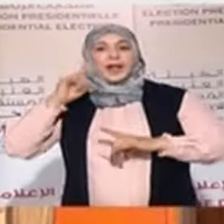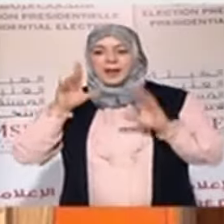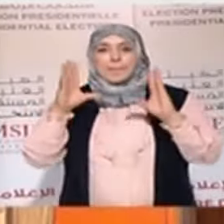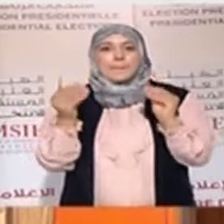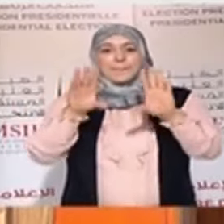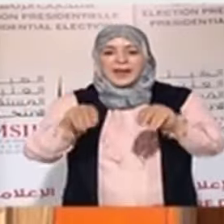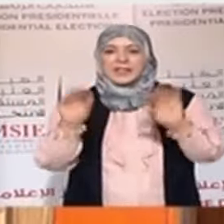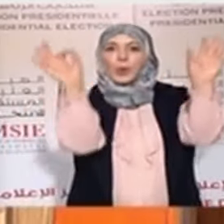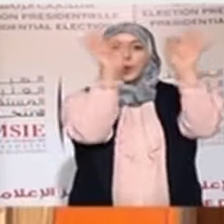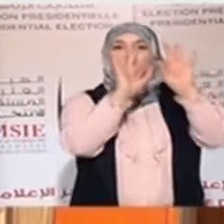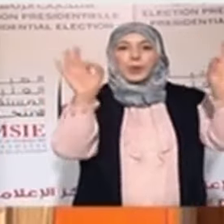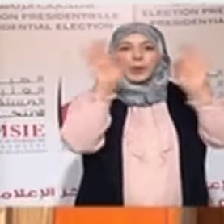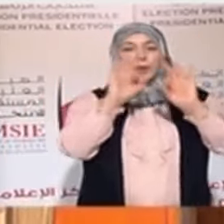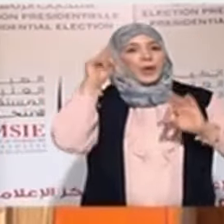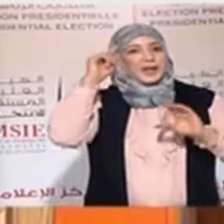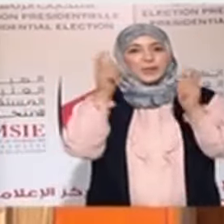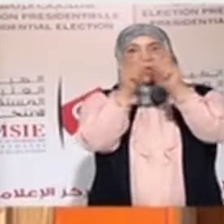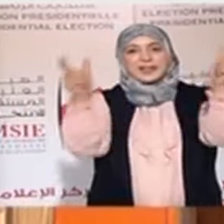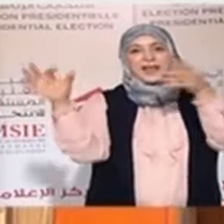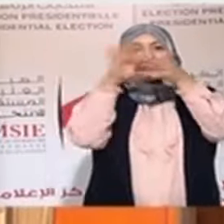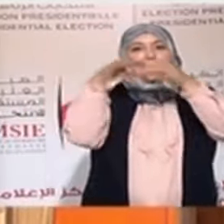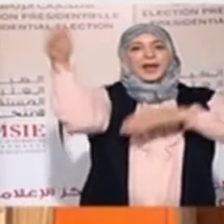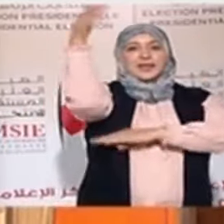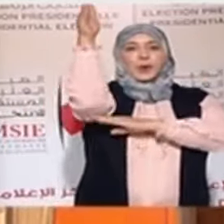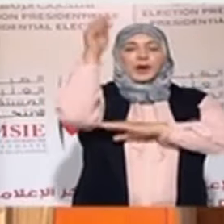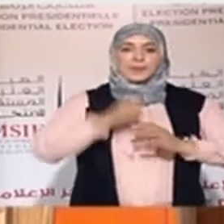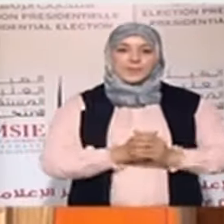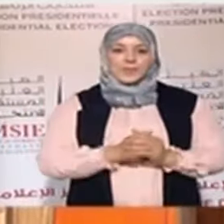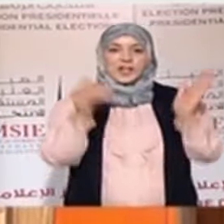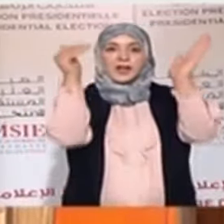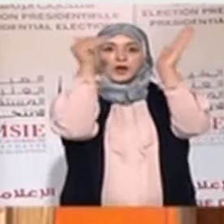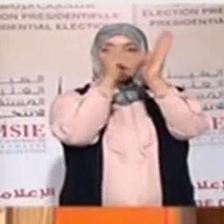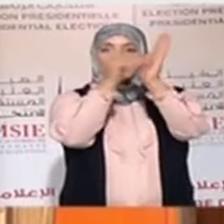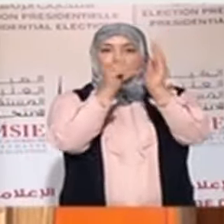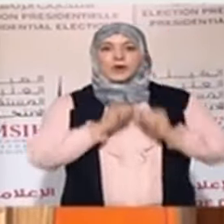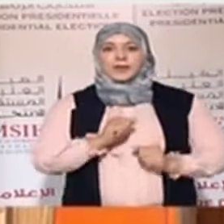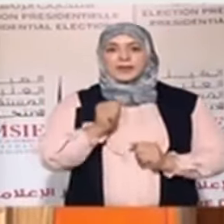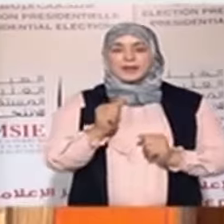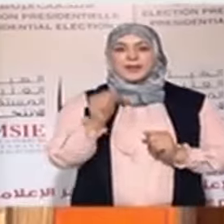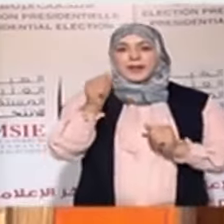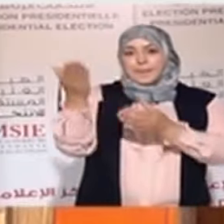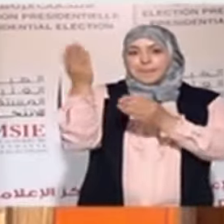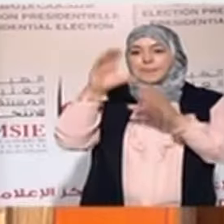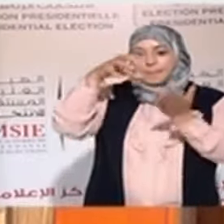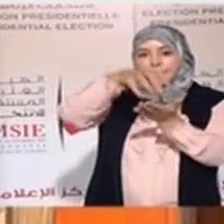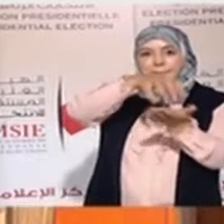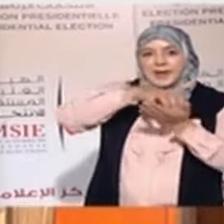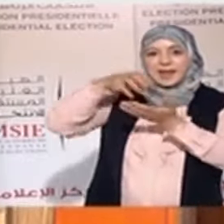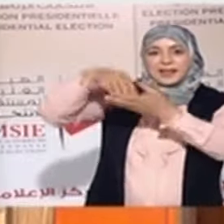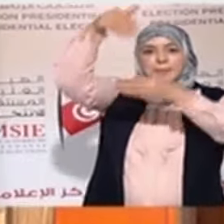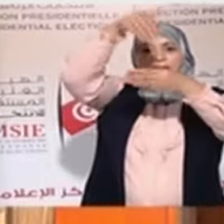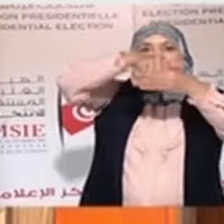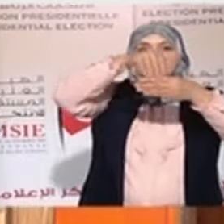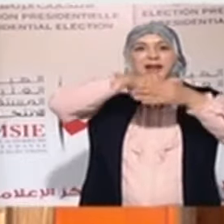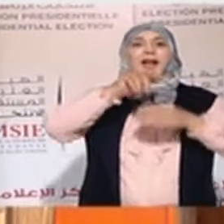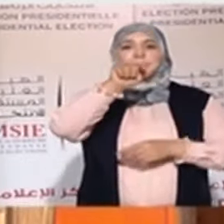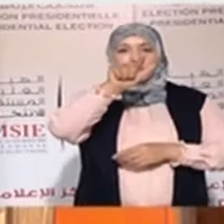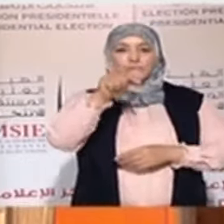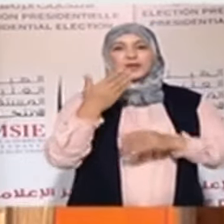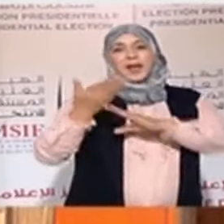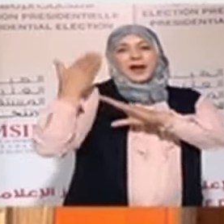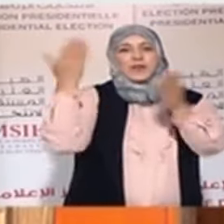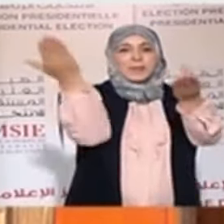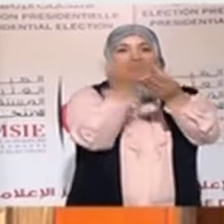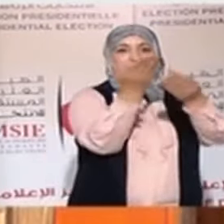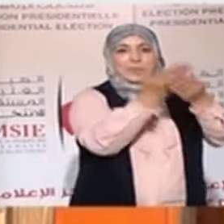على مقرات لمؤسسات عمومية، وذلك فضلاً على مكاتب الاقتراع المعهودة بالمدارس